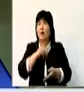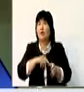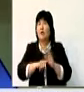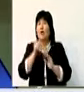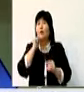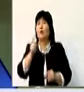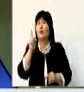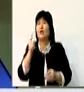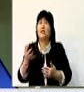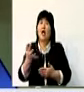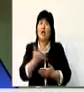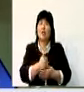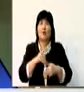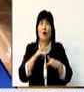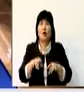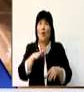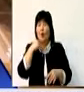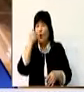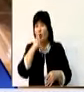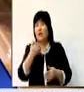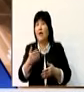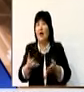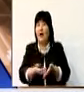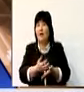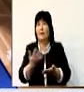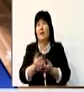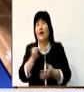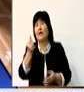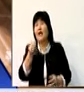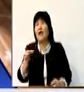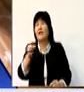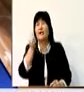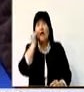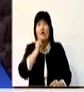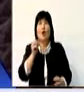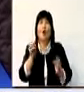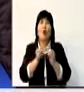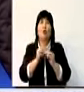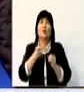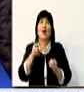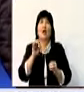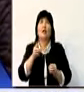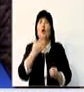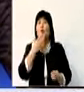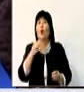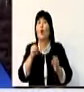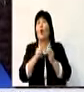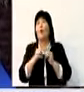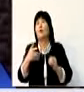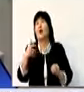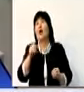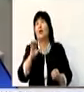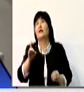көне заттар жинаумен шұғылданды. Көп жылдық қазба кезінде табылған теңгелердің ең көнесі 10-шы ғасырға, ал соңғылары 15-ші